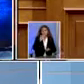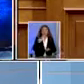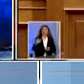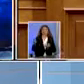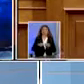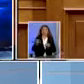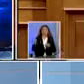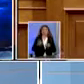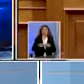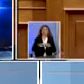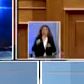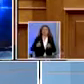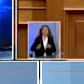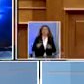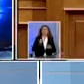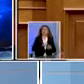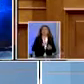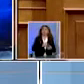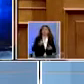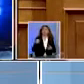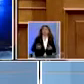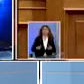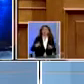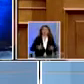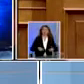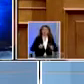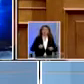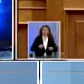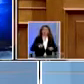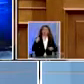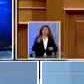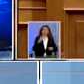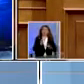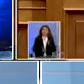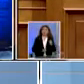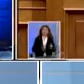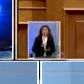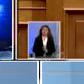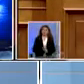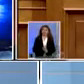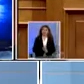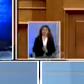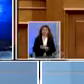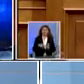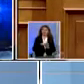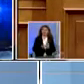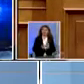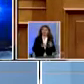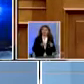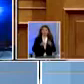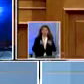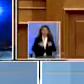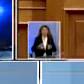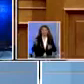μην ψηφίσουν την απλή αναλογική, γιατί φοβείται μήπως φύγουν οι μισοί βουλευτές. Ο κ. Βενιζέλος δεν είναι μόνος